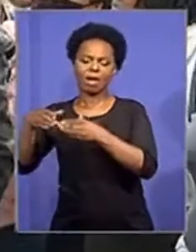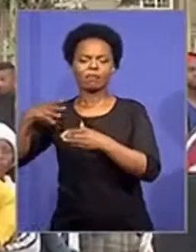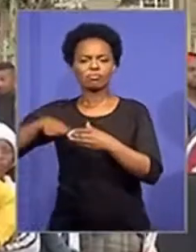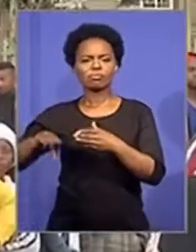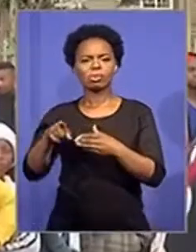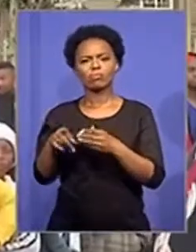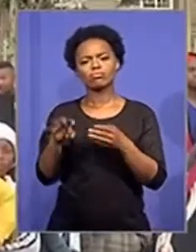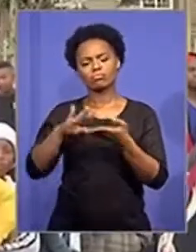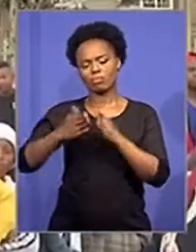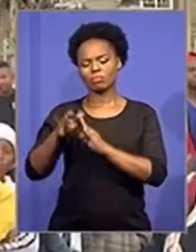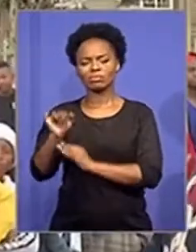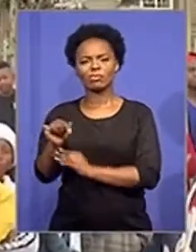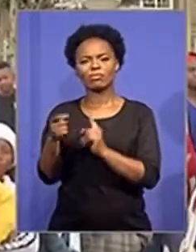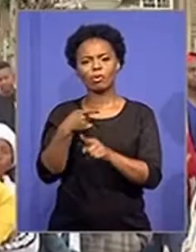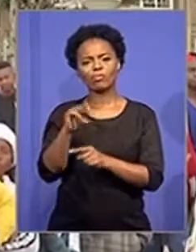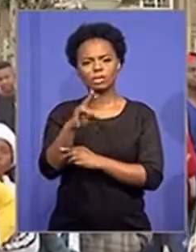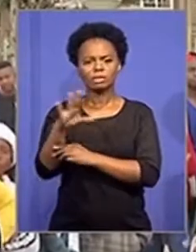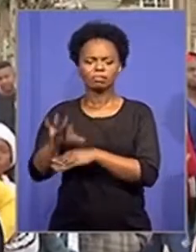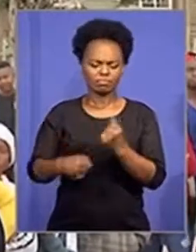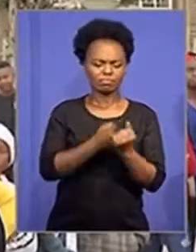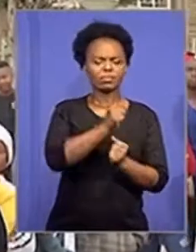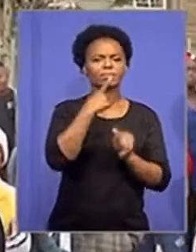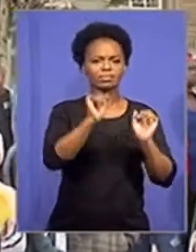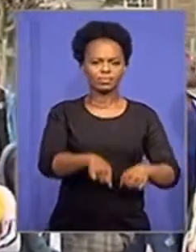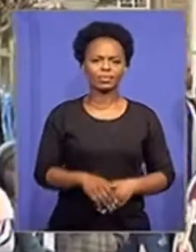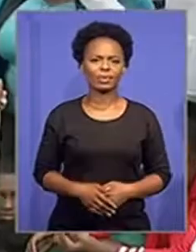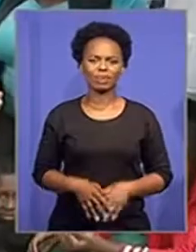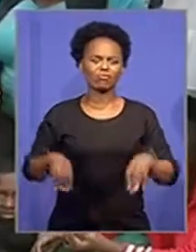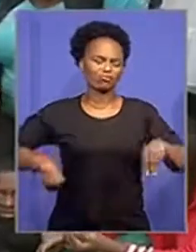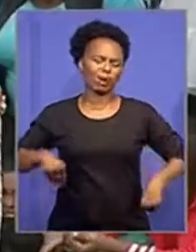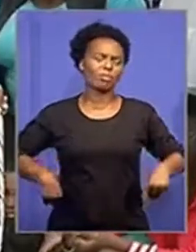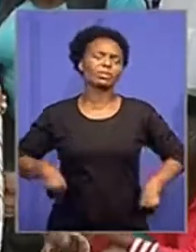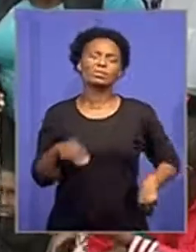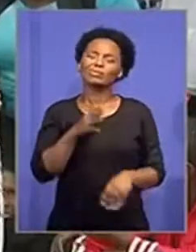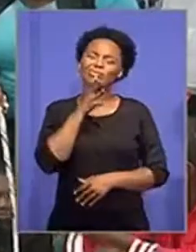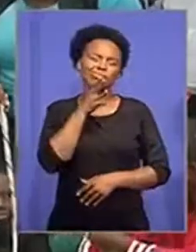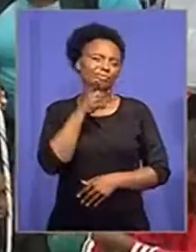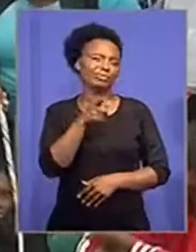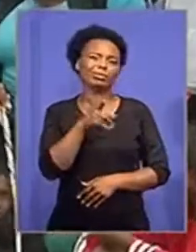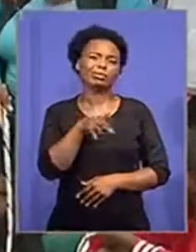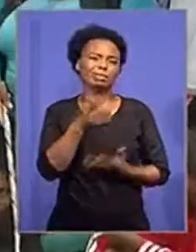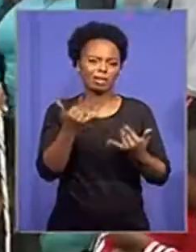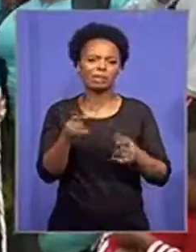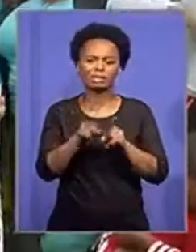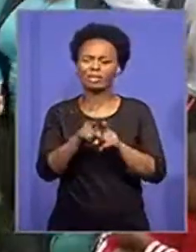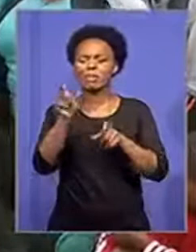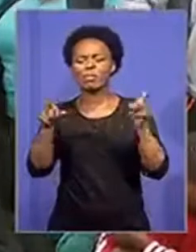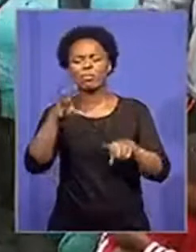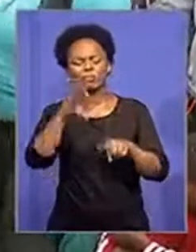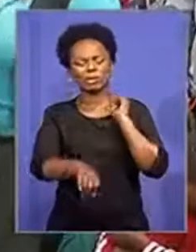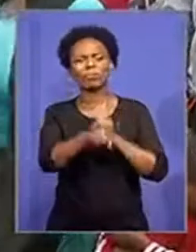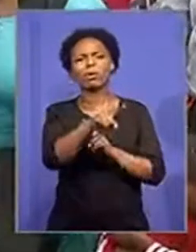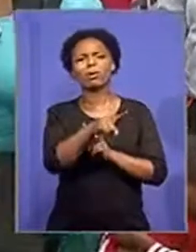baahi. Corruption mona ka Romotso Matlakeng e bonwa le ke motho strateng ne ke batla fela hore mo primary atle le